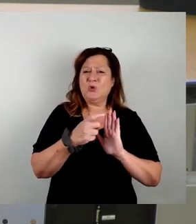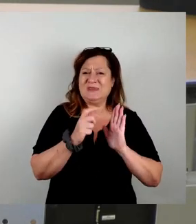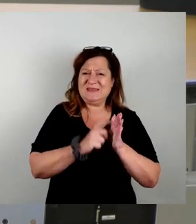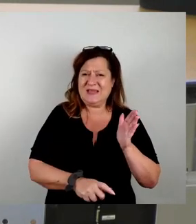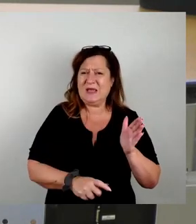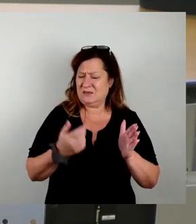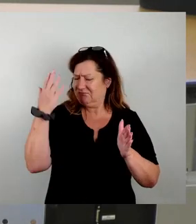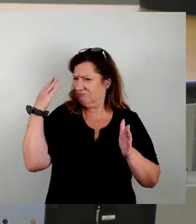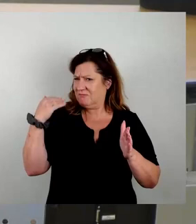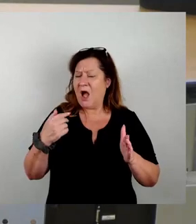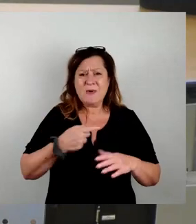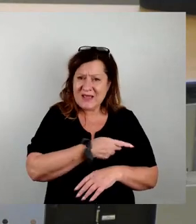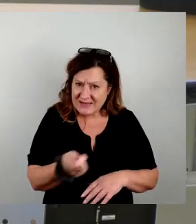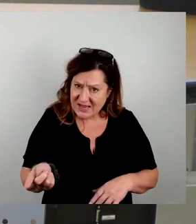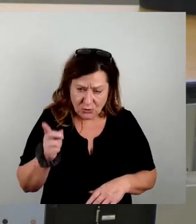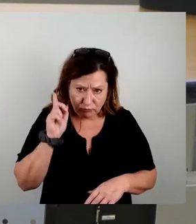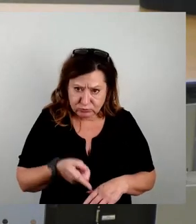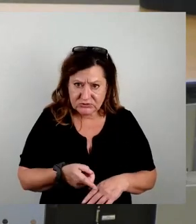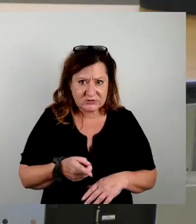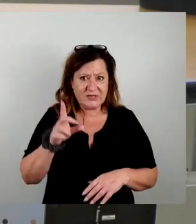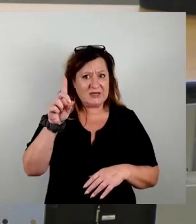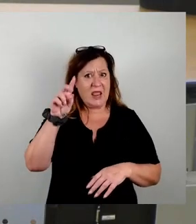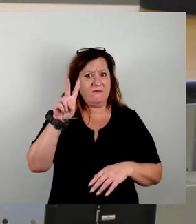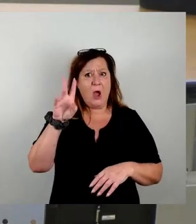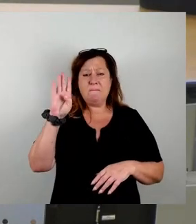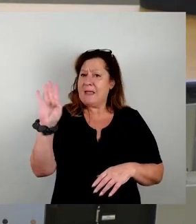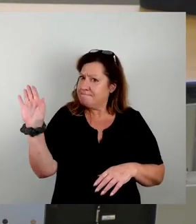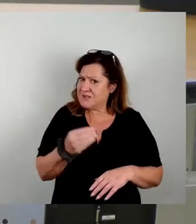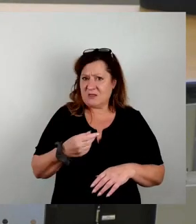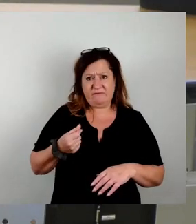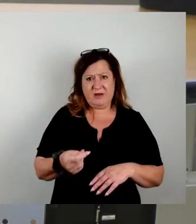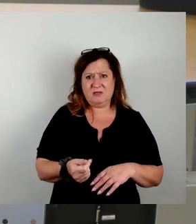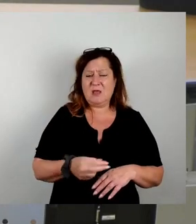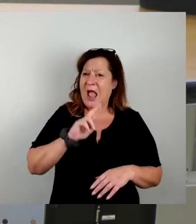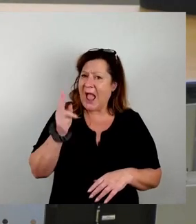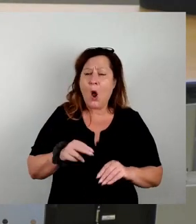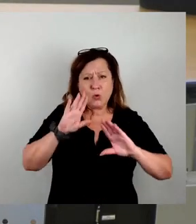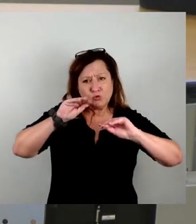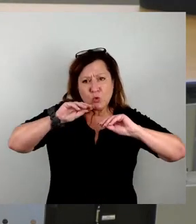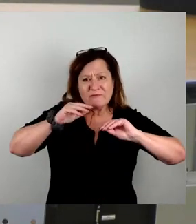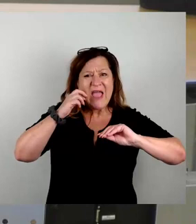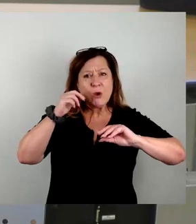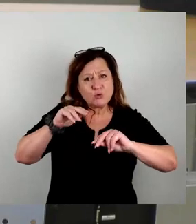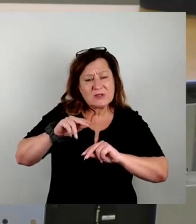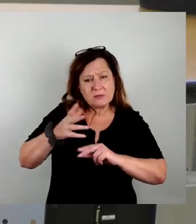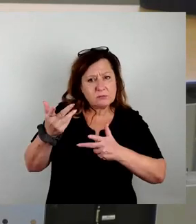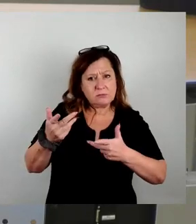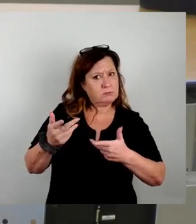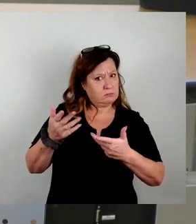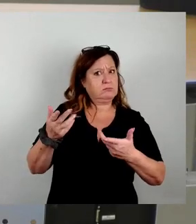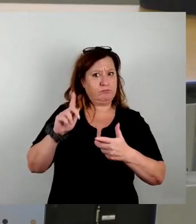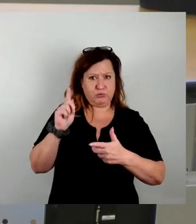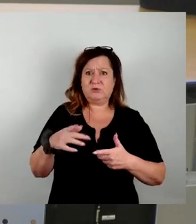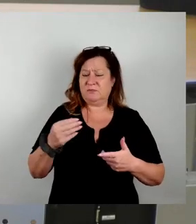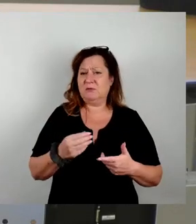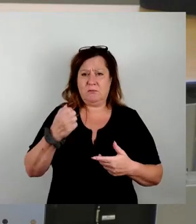jeder seinen Beitrag zur DVB-Finanzierung leisten muss und insbesondere auch die Nutzer. Und Es ist ja möglich, dass man auf das